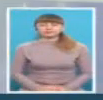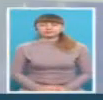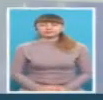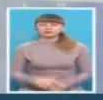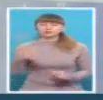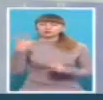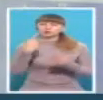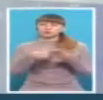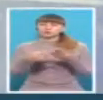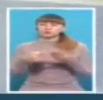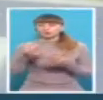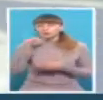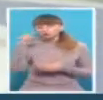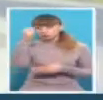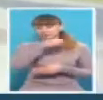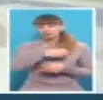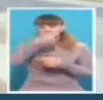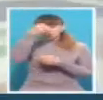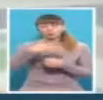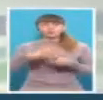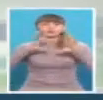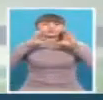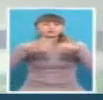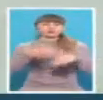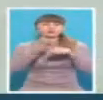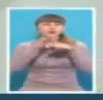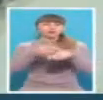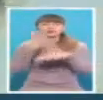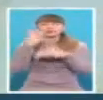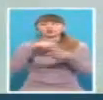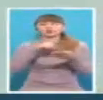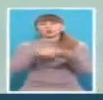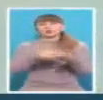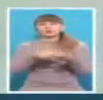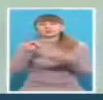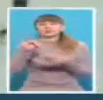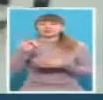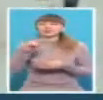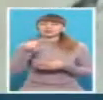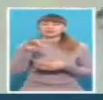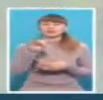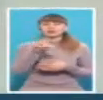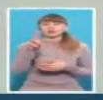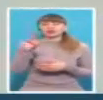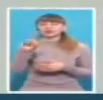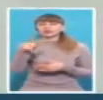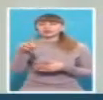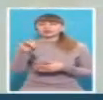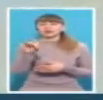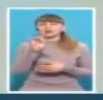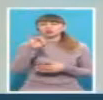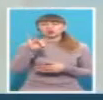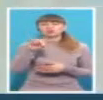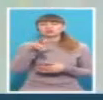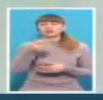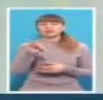Естеріңізге сала кетейік, былтыр әлем кубогының кезеңдік сайыстары 4 айға созылып, бұл бәсекелер Ставангер, Калгари, Солт-Лейк-Сити, Эрфурт және